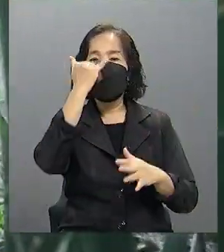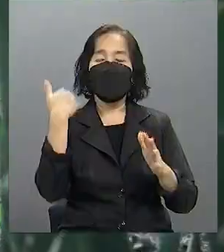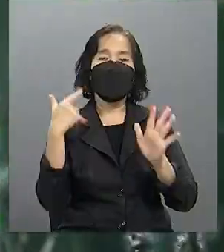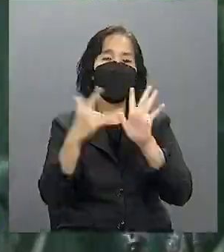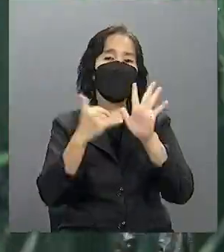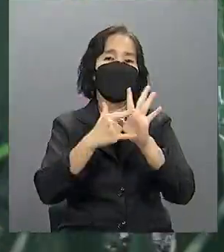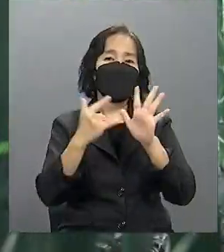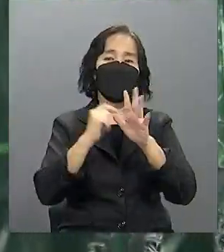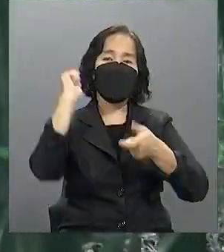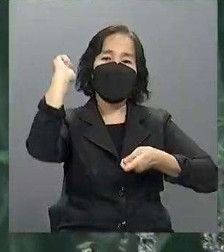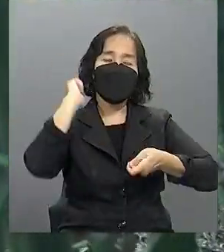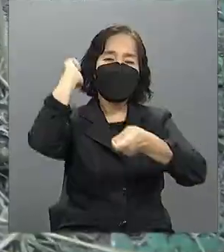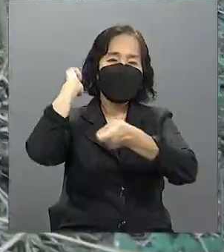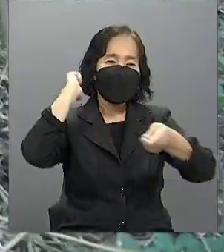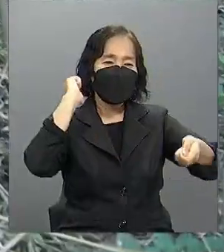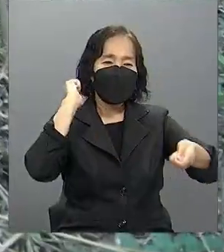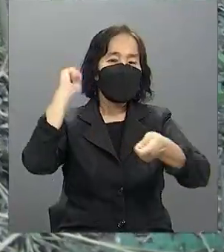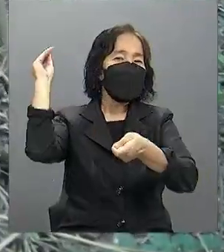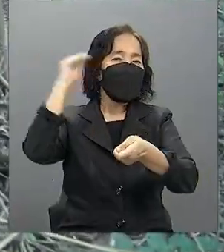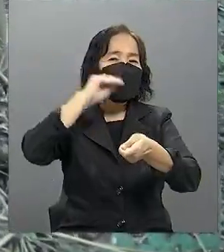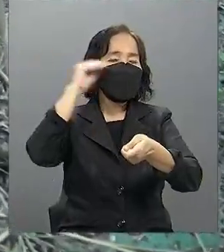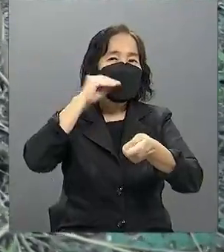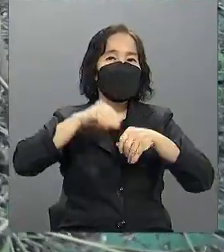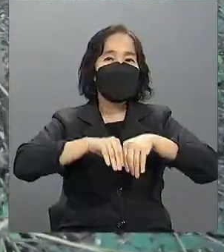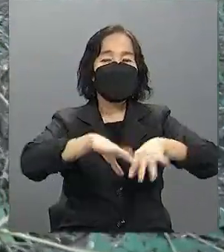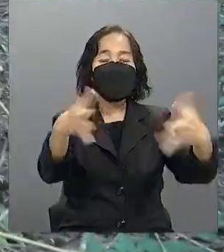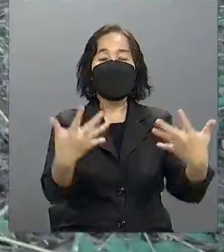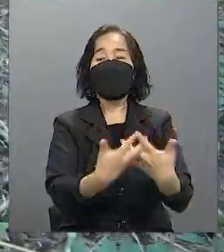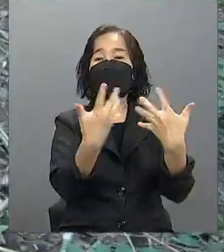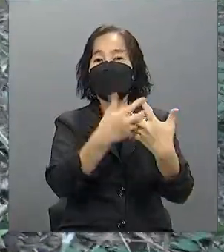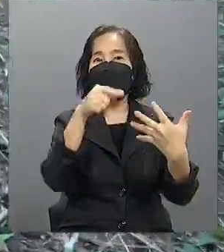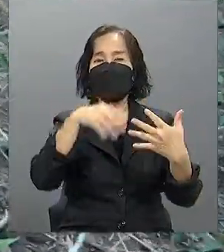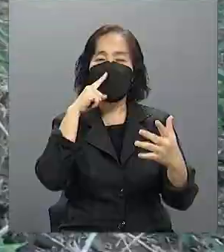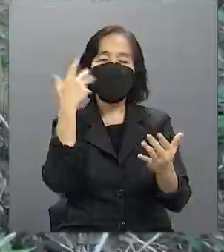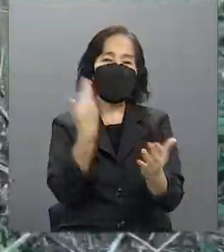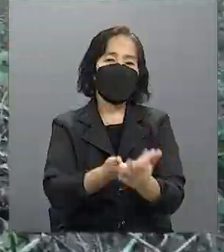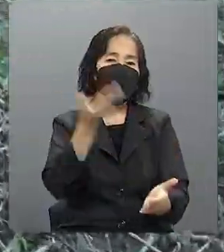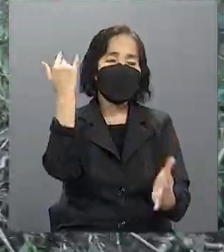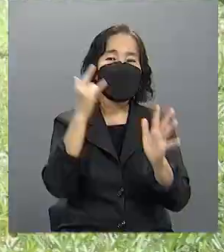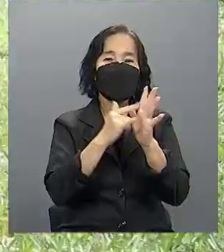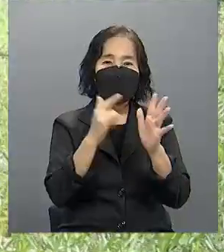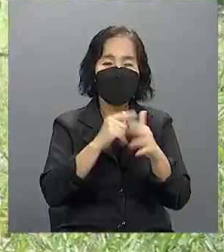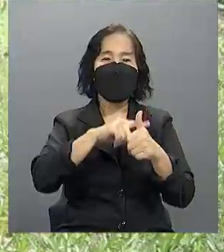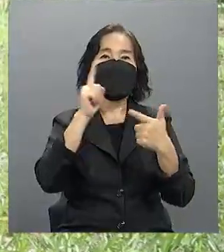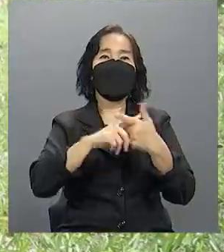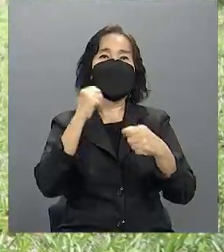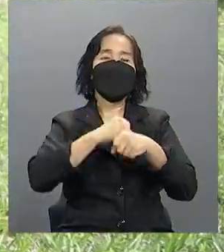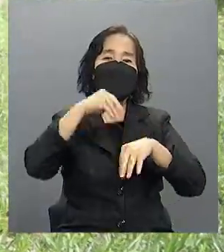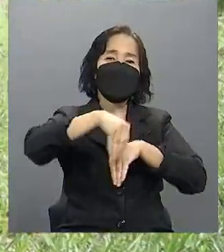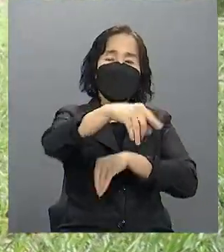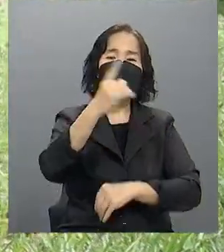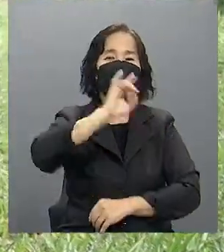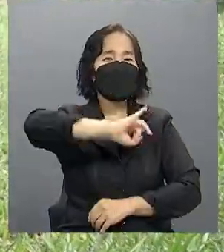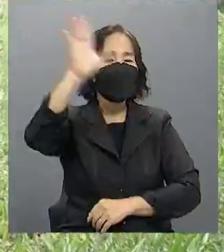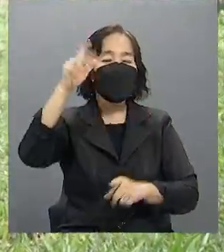พืชที่กำลังระบาดหนักและการใช้สารเคมีที่มีราคาแพงรวมถึงการปลูกพืชไร่เชิงเดี่ยวที่เมื่อหมดฤดูก